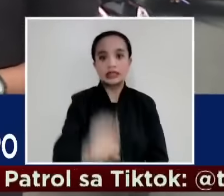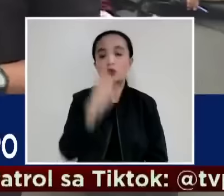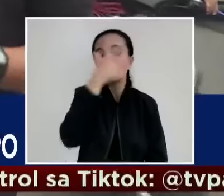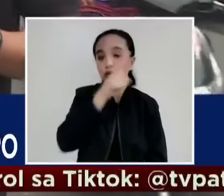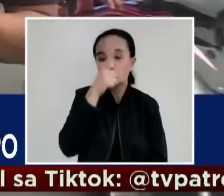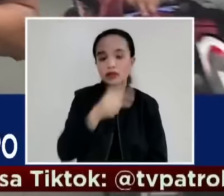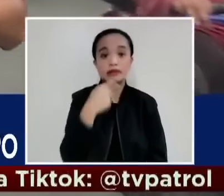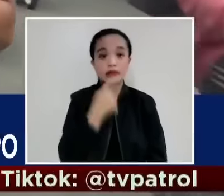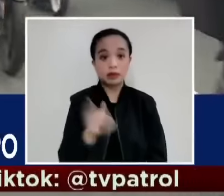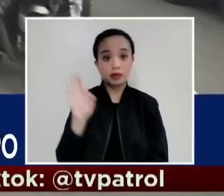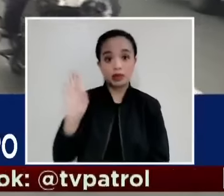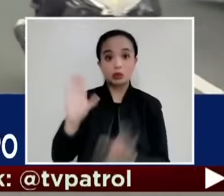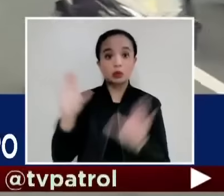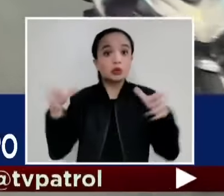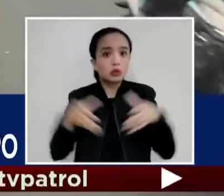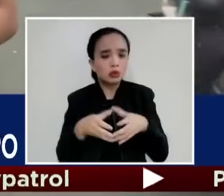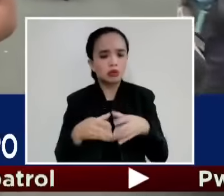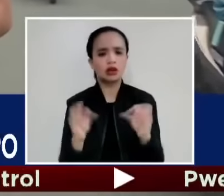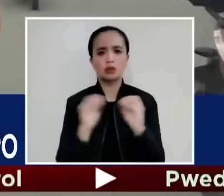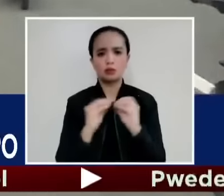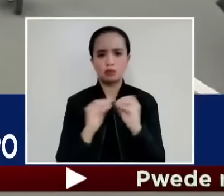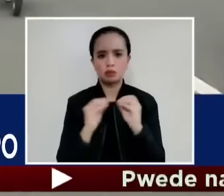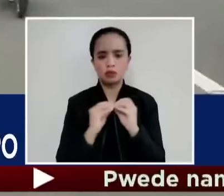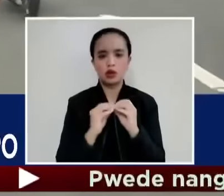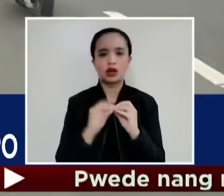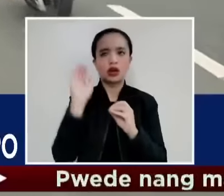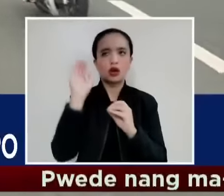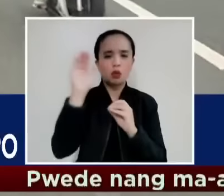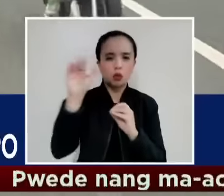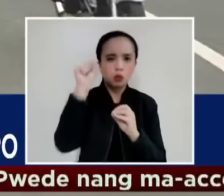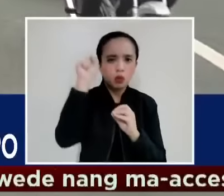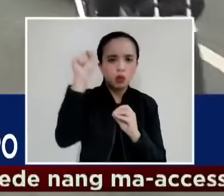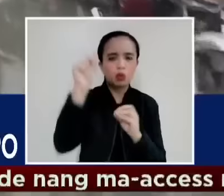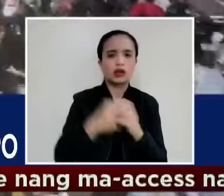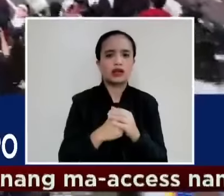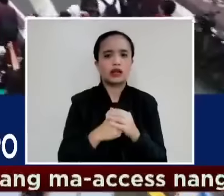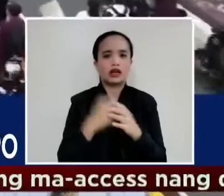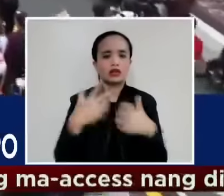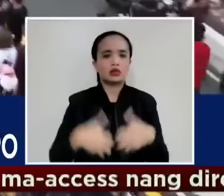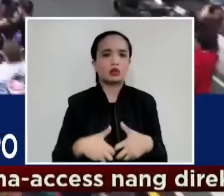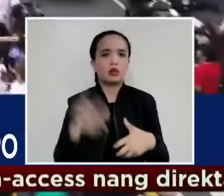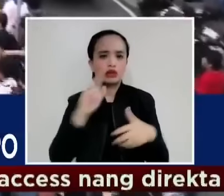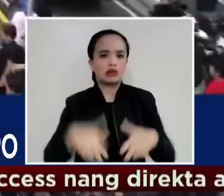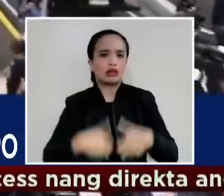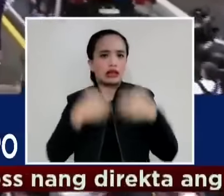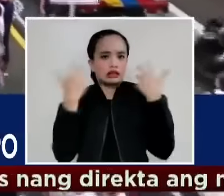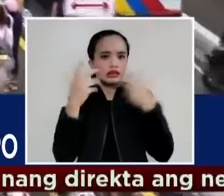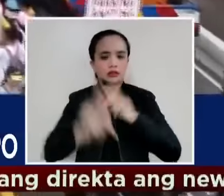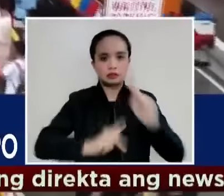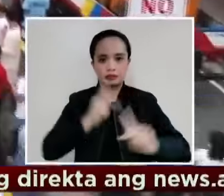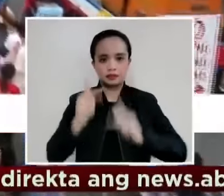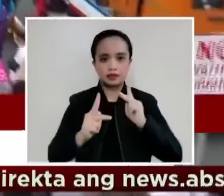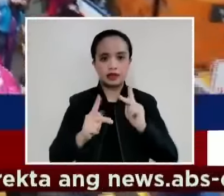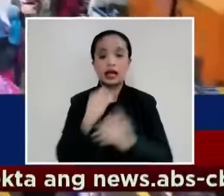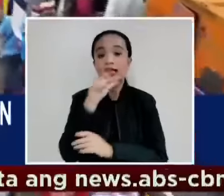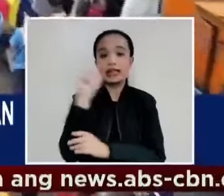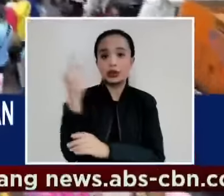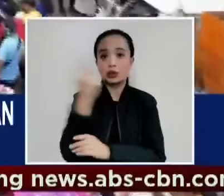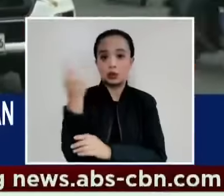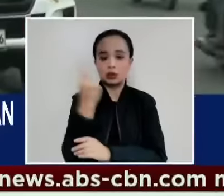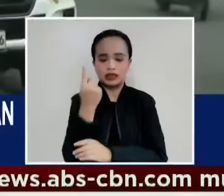grupo, mas tumitindi ang panawagan at galit ng mamamayan. Bukod sa mga isyung malapit sa sikmura ng